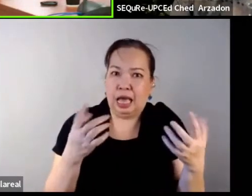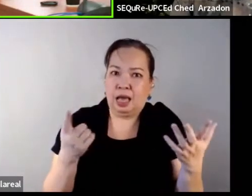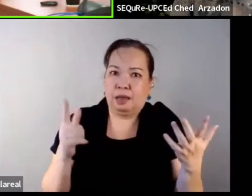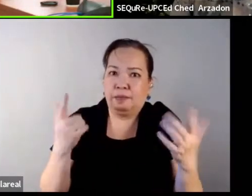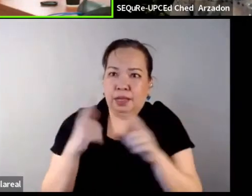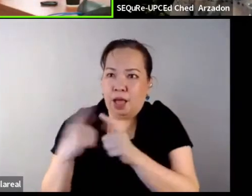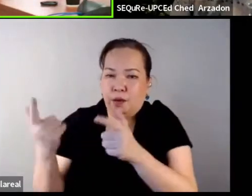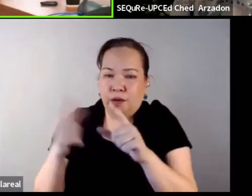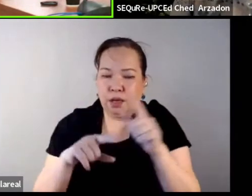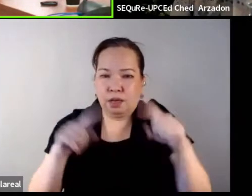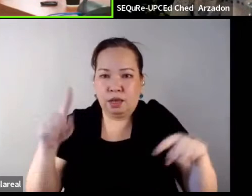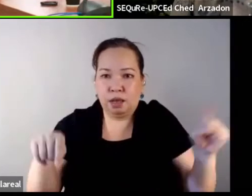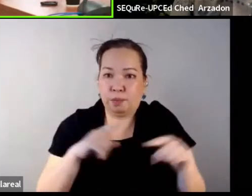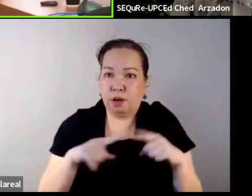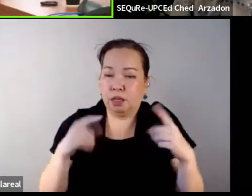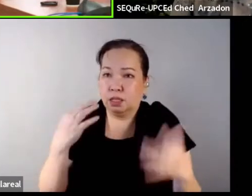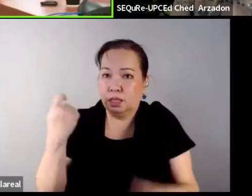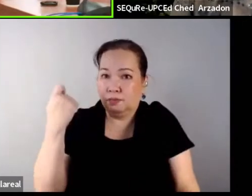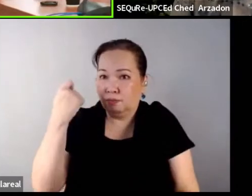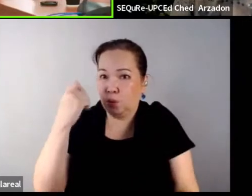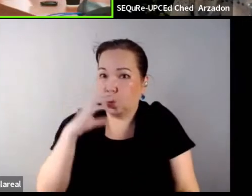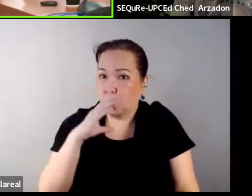mga graduates natin,